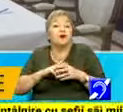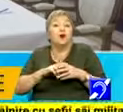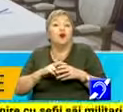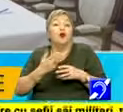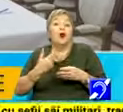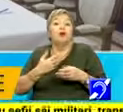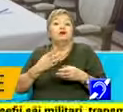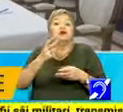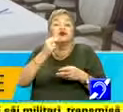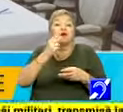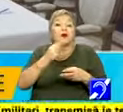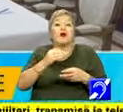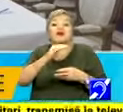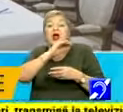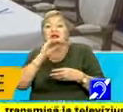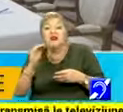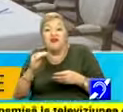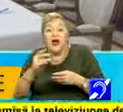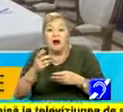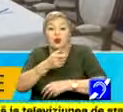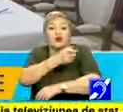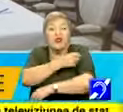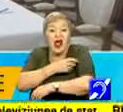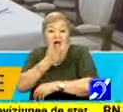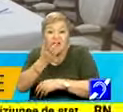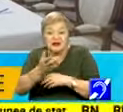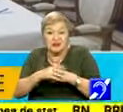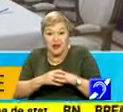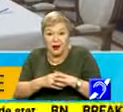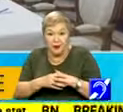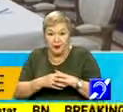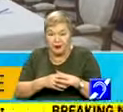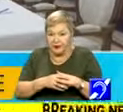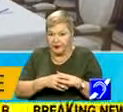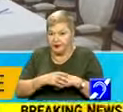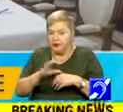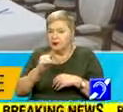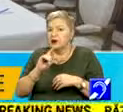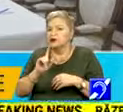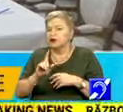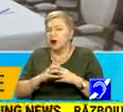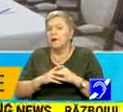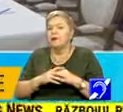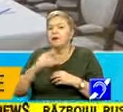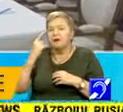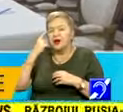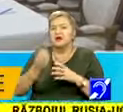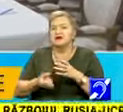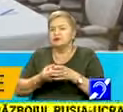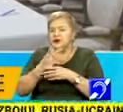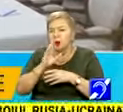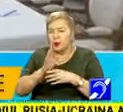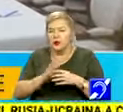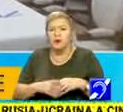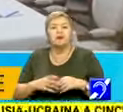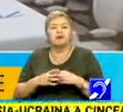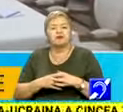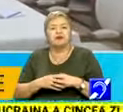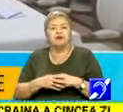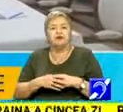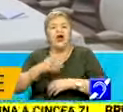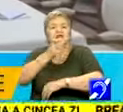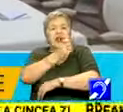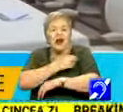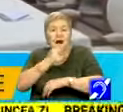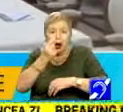și la ce nivel se poartă aceste negocieri. De aceea, să o luăm, să zicem, de la început. Începem, mă rog, cu